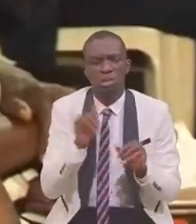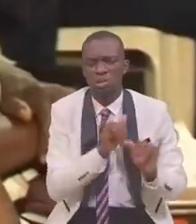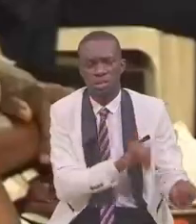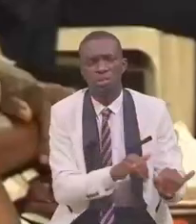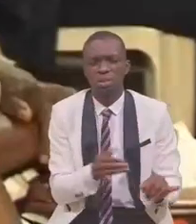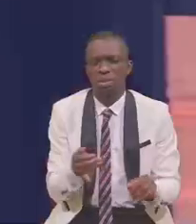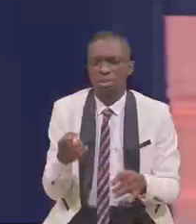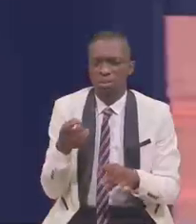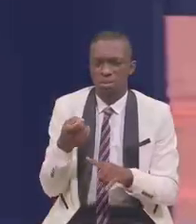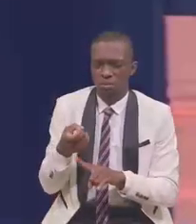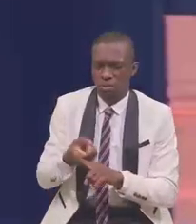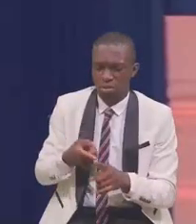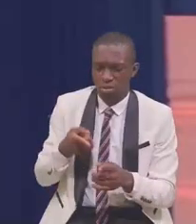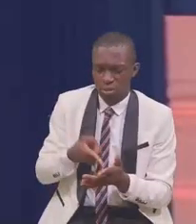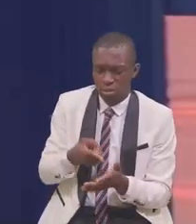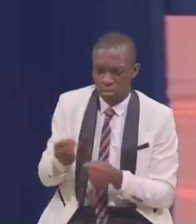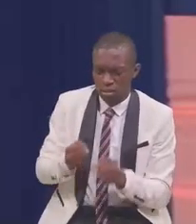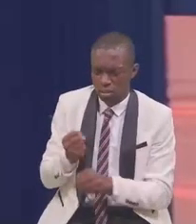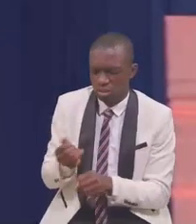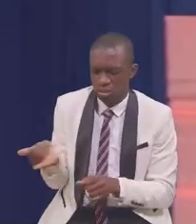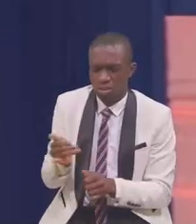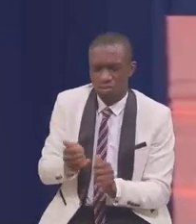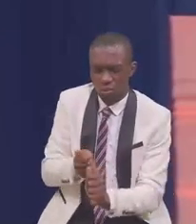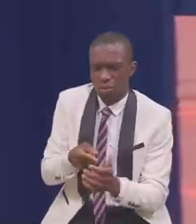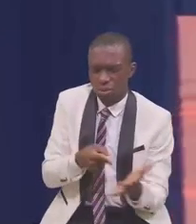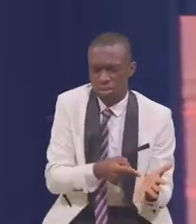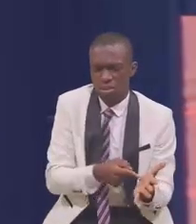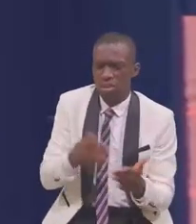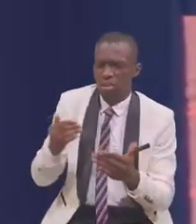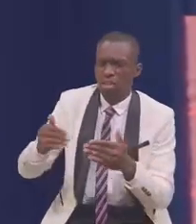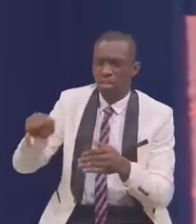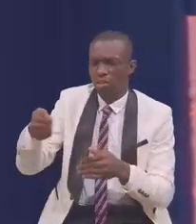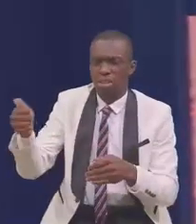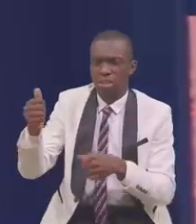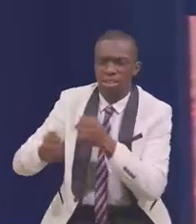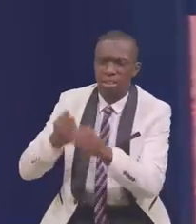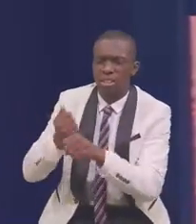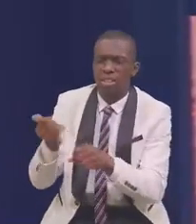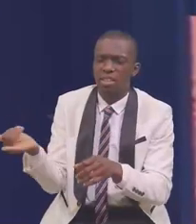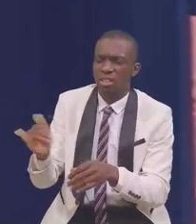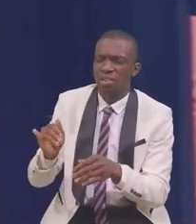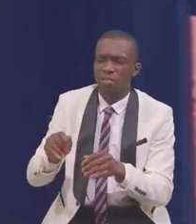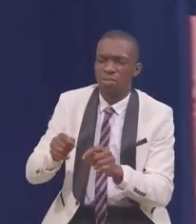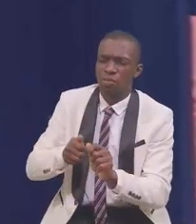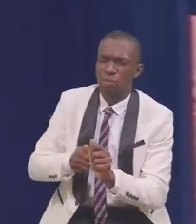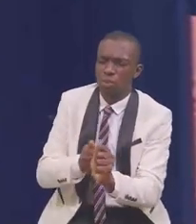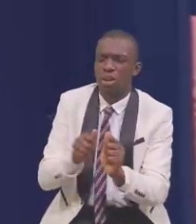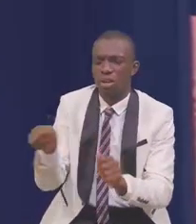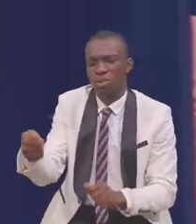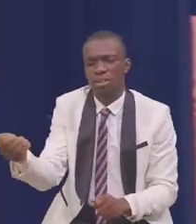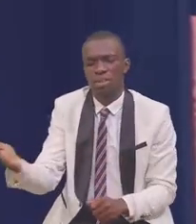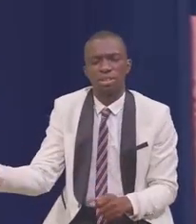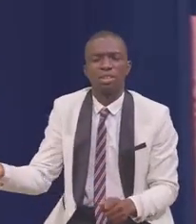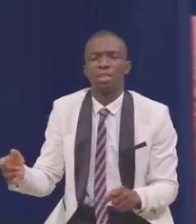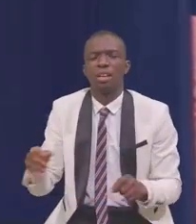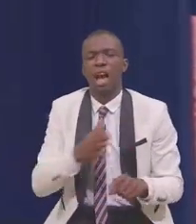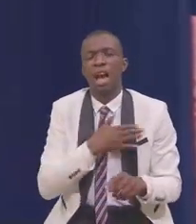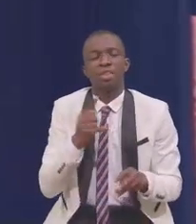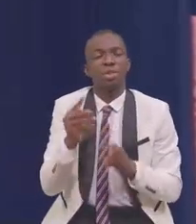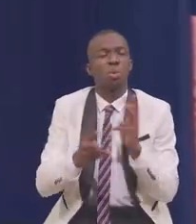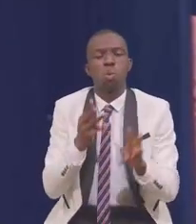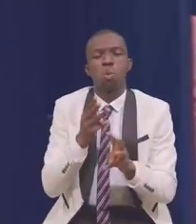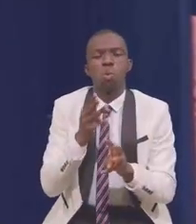font. L'année prochaine, c'est autre chose. Et le monde passe, et sa convoitise aussi. Mais celui